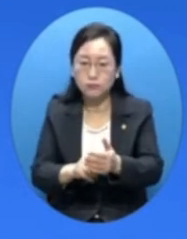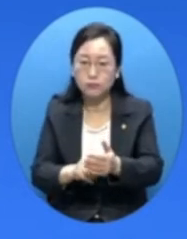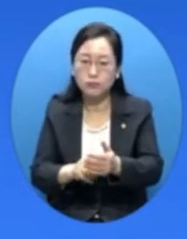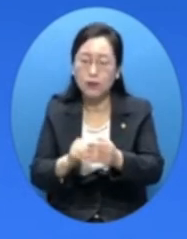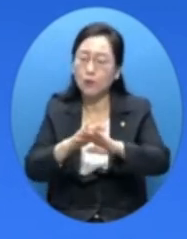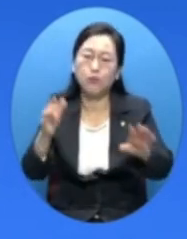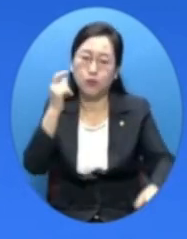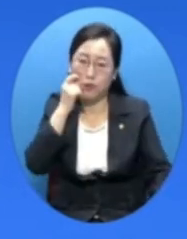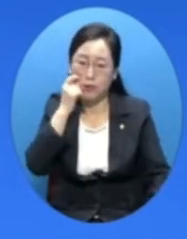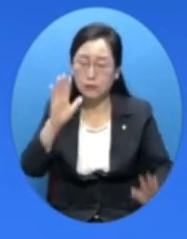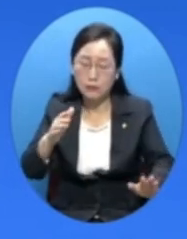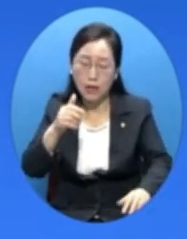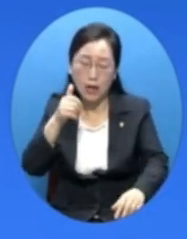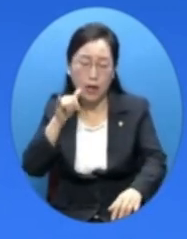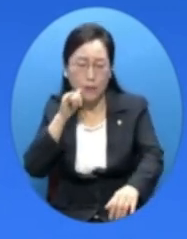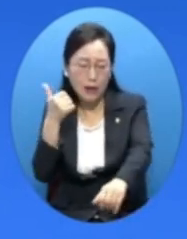있는지